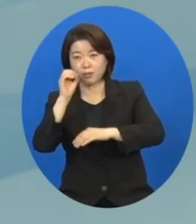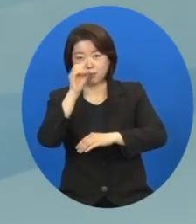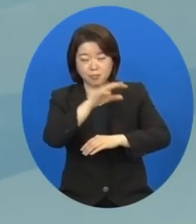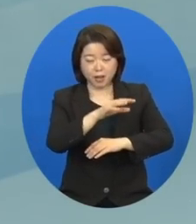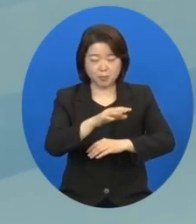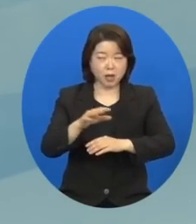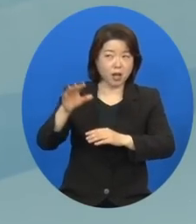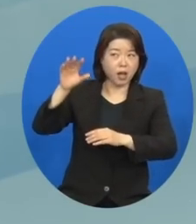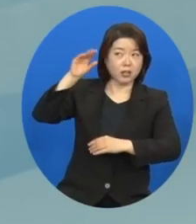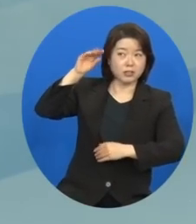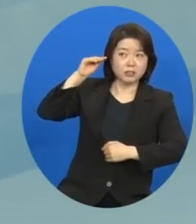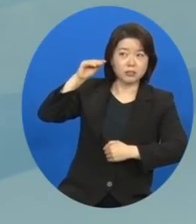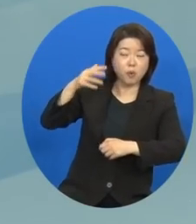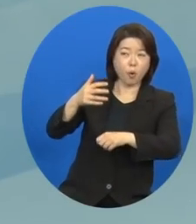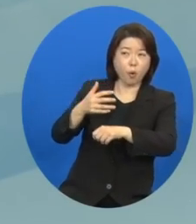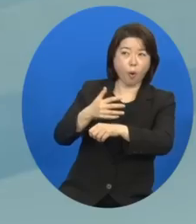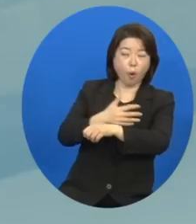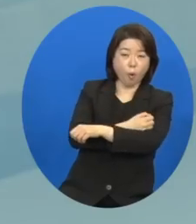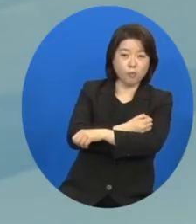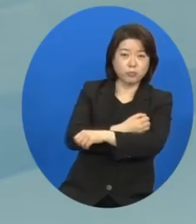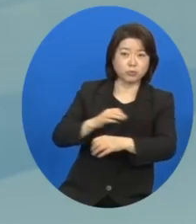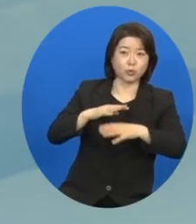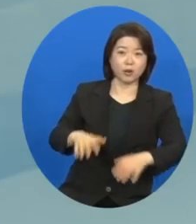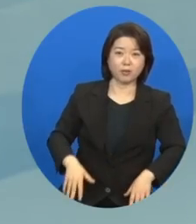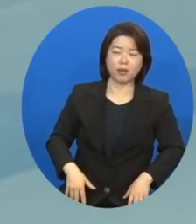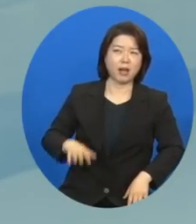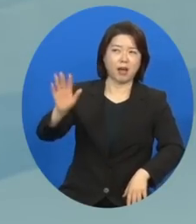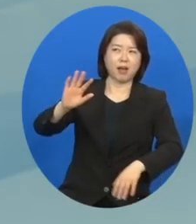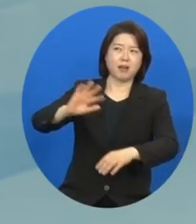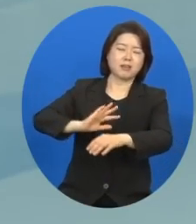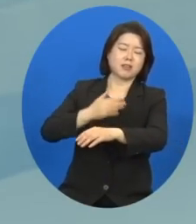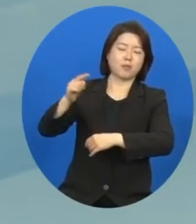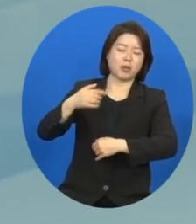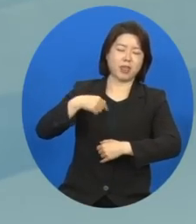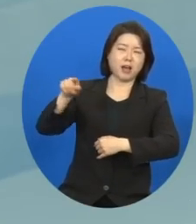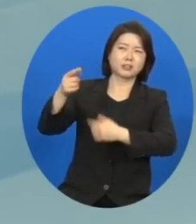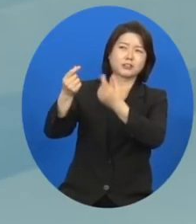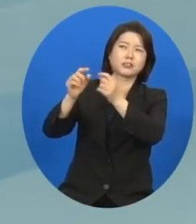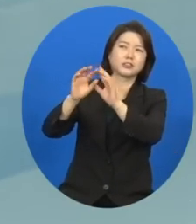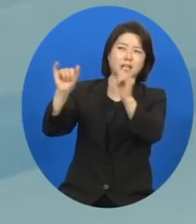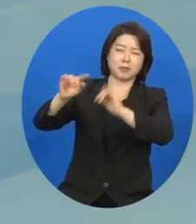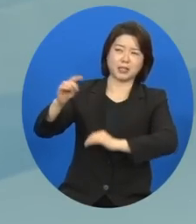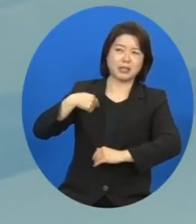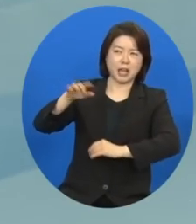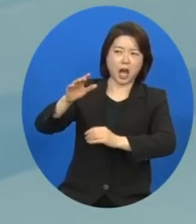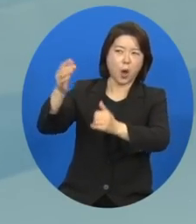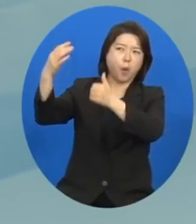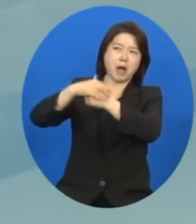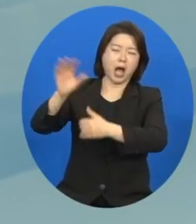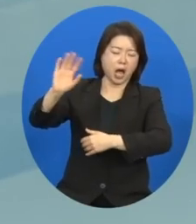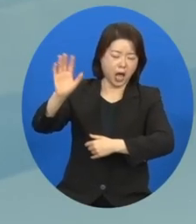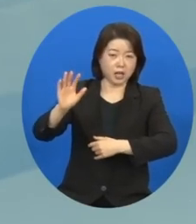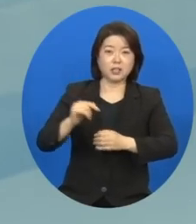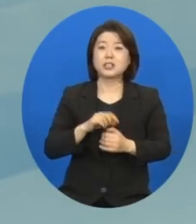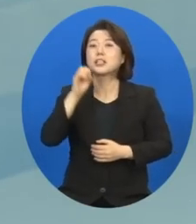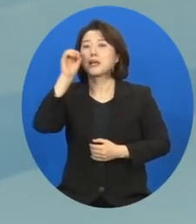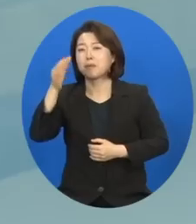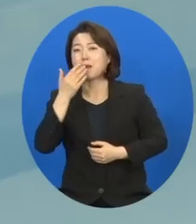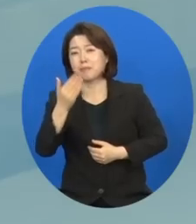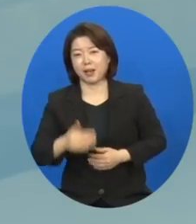겁니다. 하나님 잘못 보셨어요. 전 그런 자 아닙니다. 다른 사람 찾아가세요. 아마 그러실 겁니다.